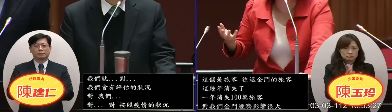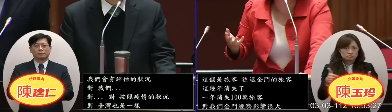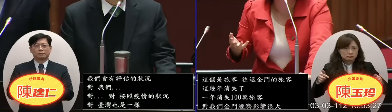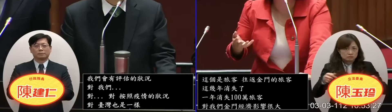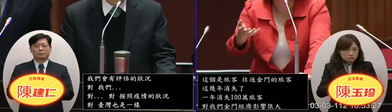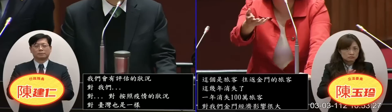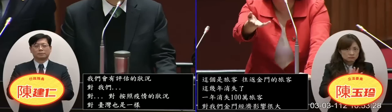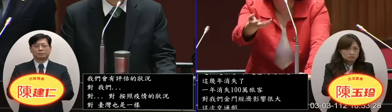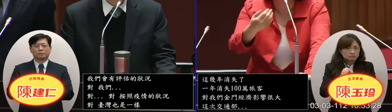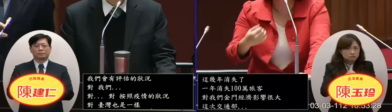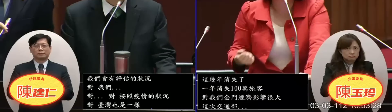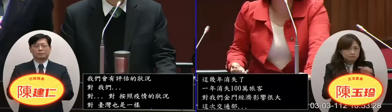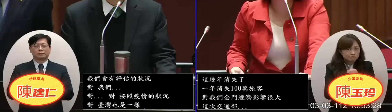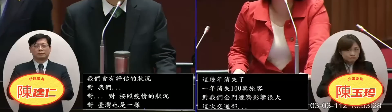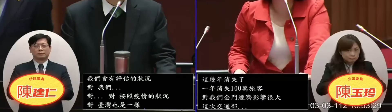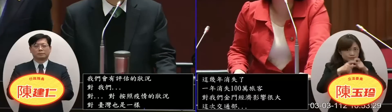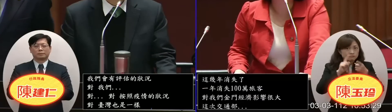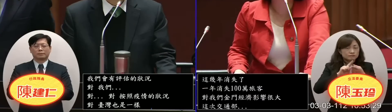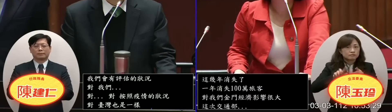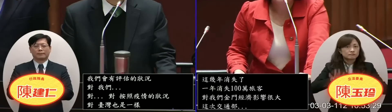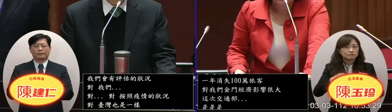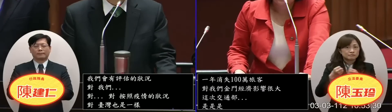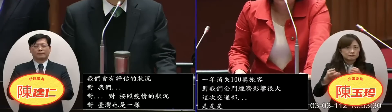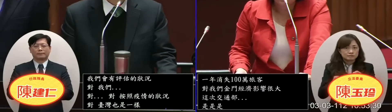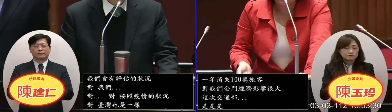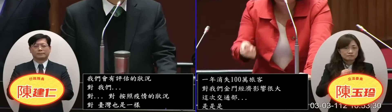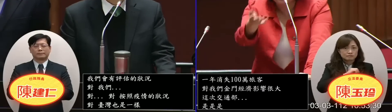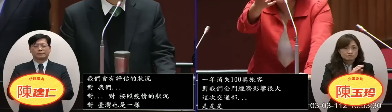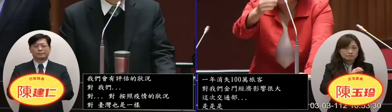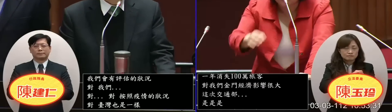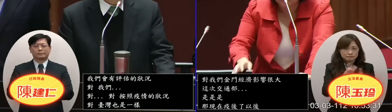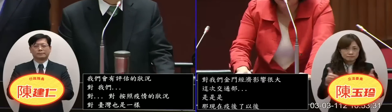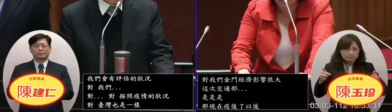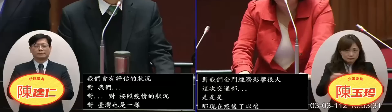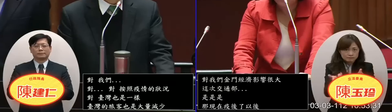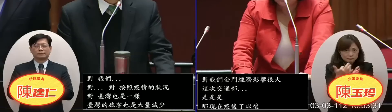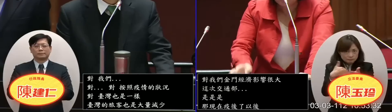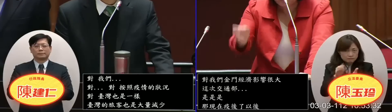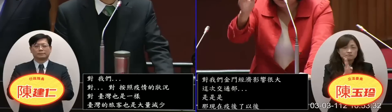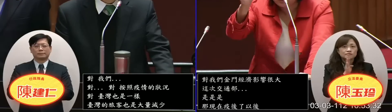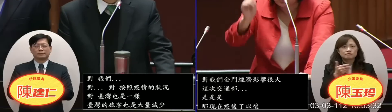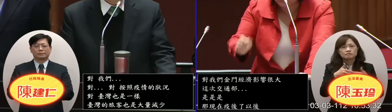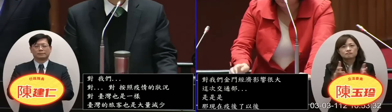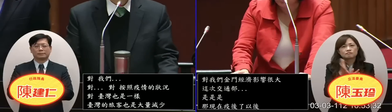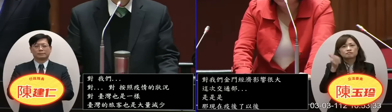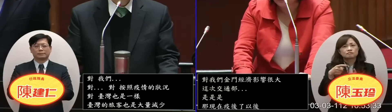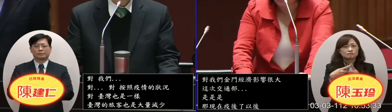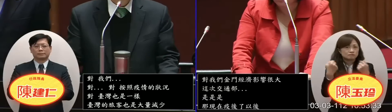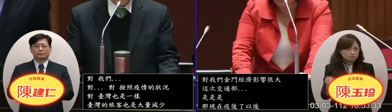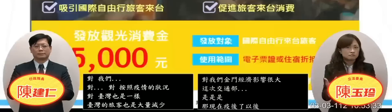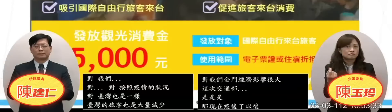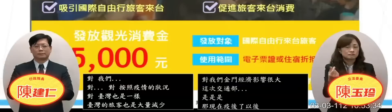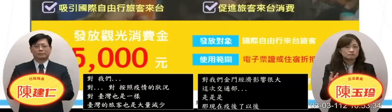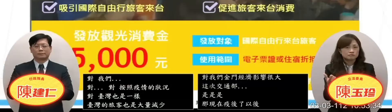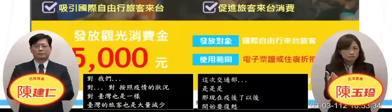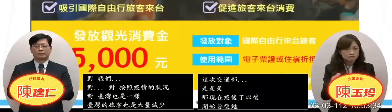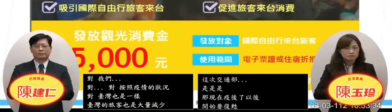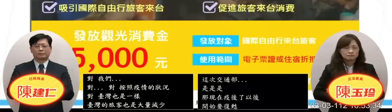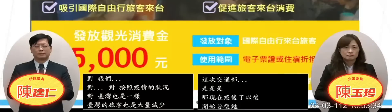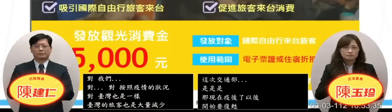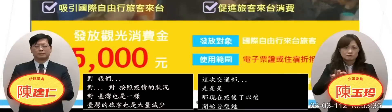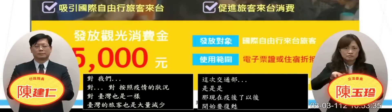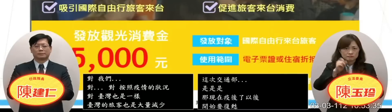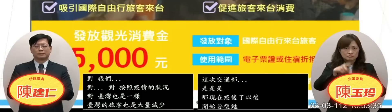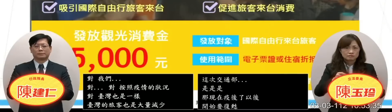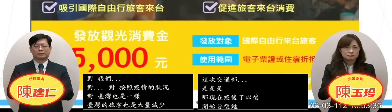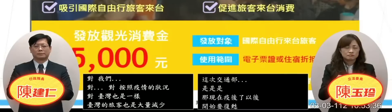要复苏了嘛，我们今天讨论这个疫后这个预算嘛，那这个江部长也在这里，那江部有提出一个扩大国际观光客的方